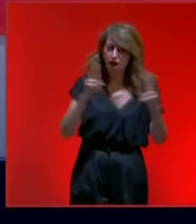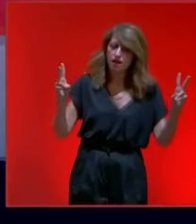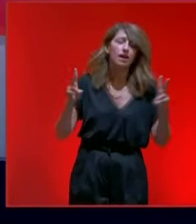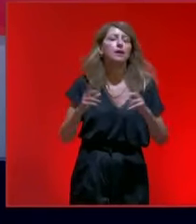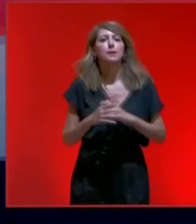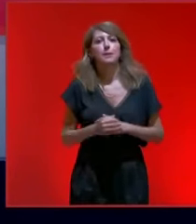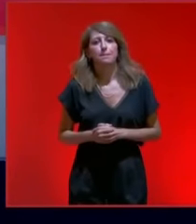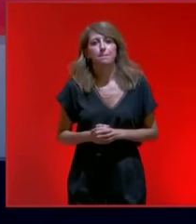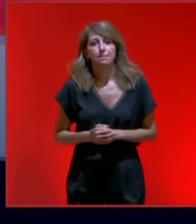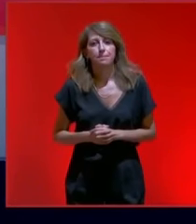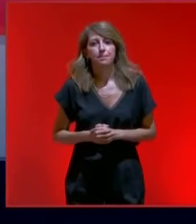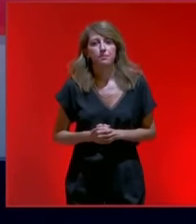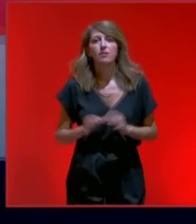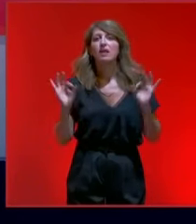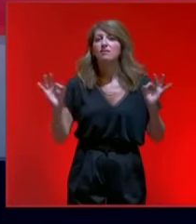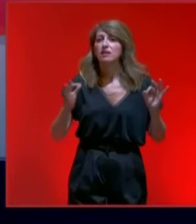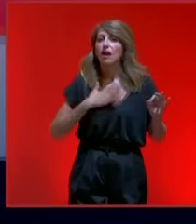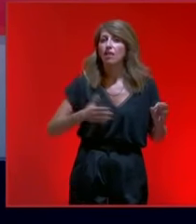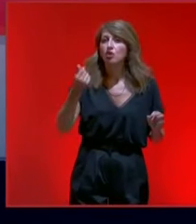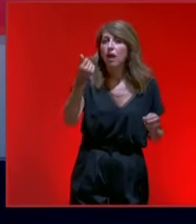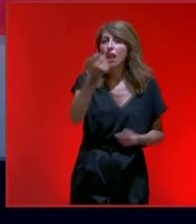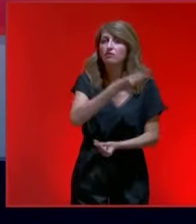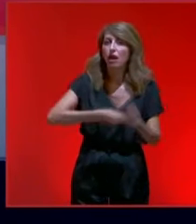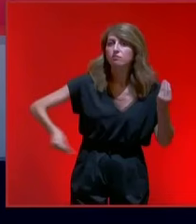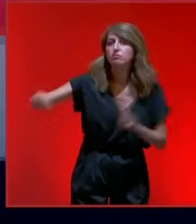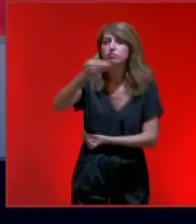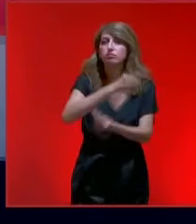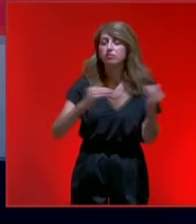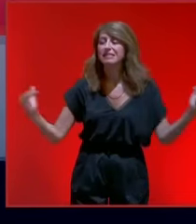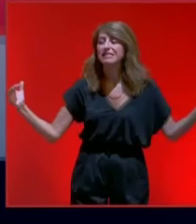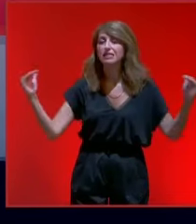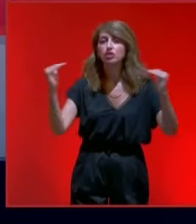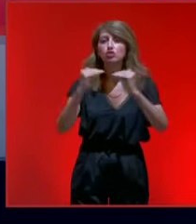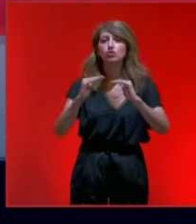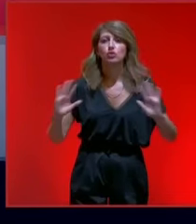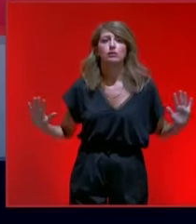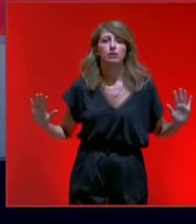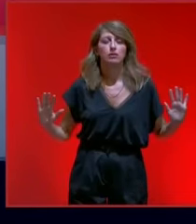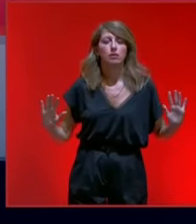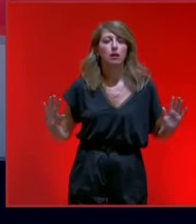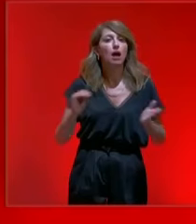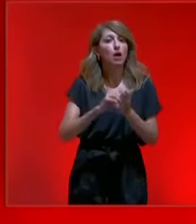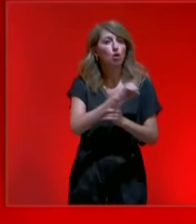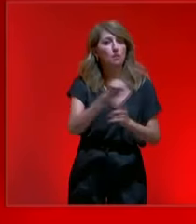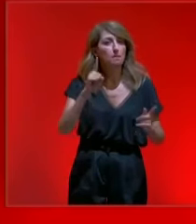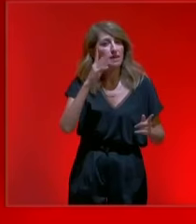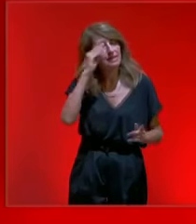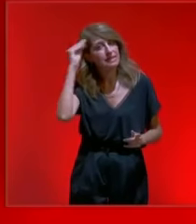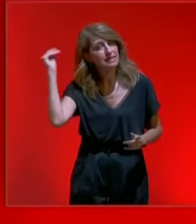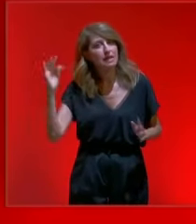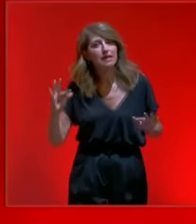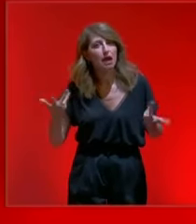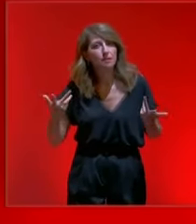κατανομή των πόρων. Και βεβαίως, η κλιματική κρίση, την οποία δεν πρέπει να ξεχνάμε, μια κρίση για την οποία